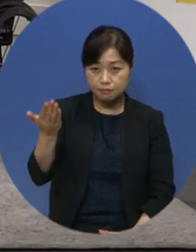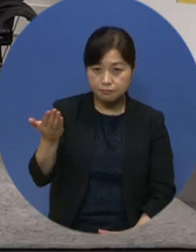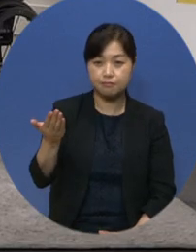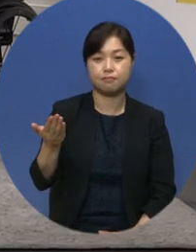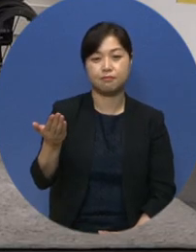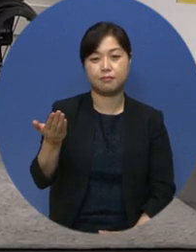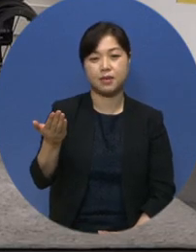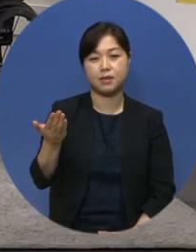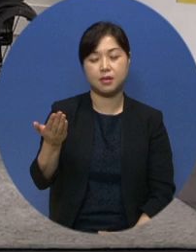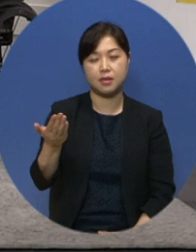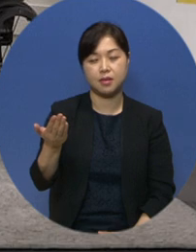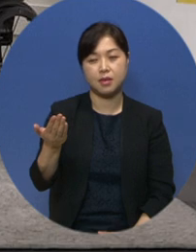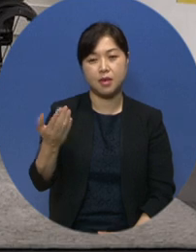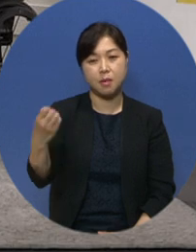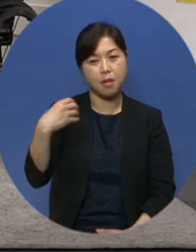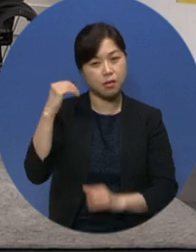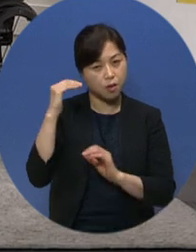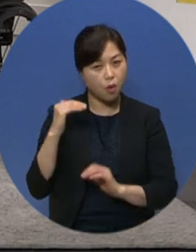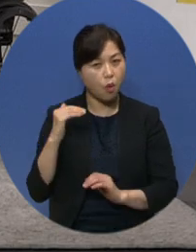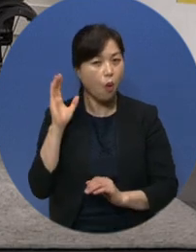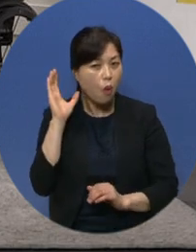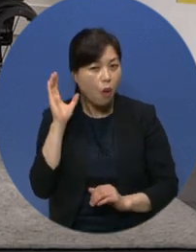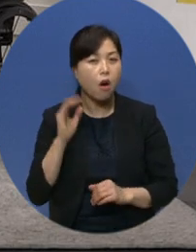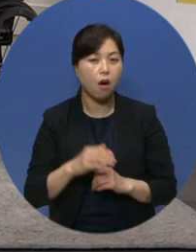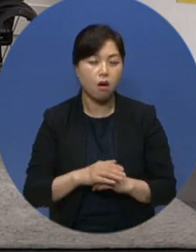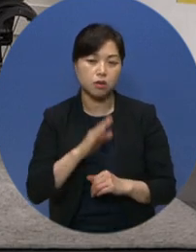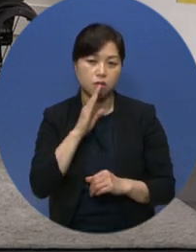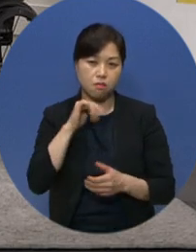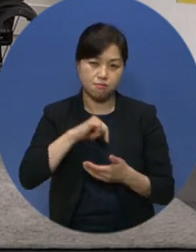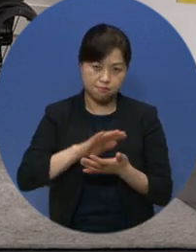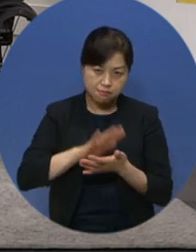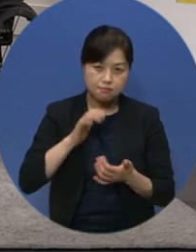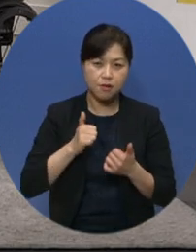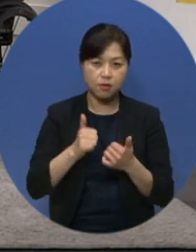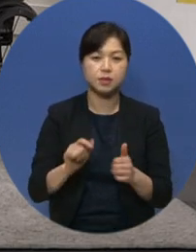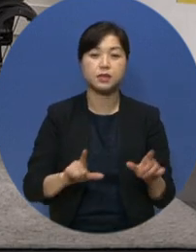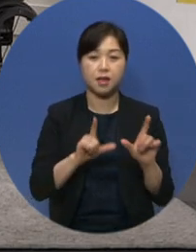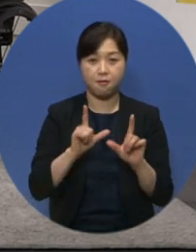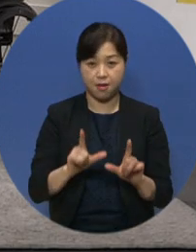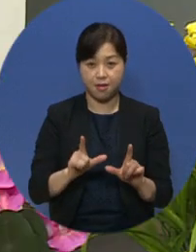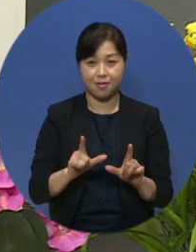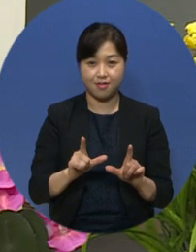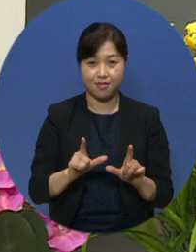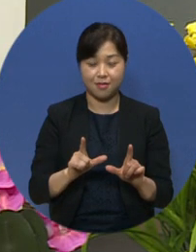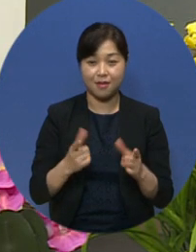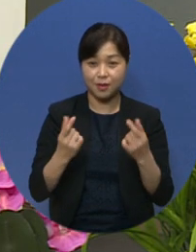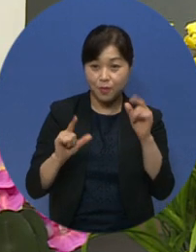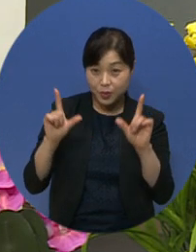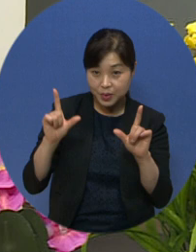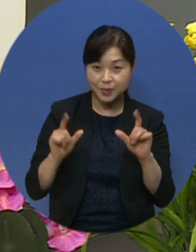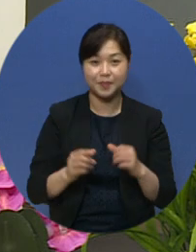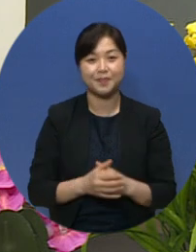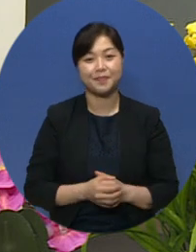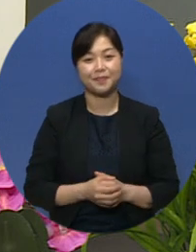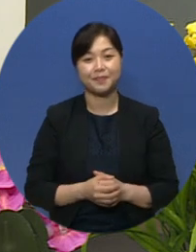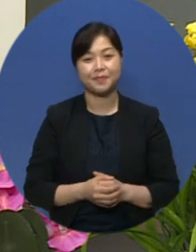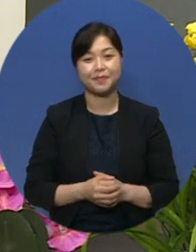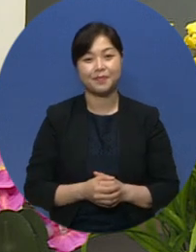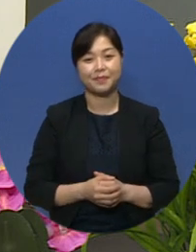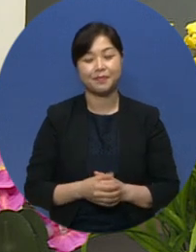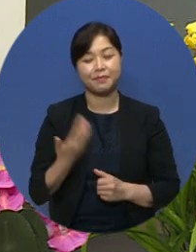말씀 들어보면 열정적으로 네 인생을 살아 오신 것 같아요 그런데 공교롭게